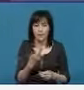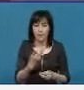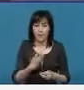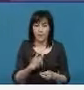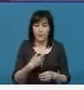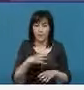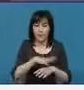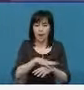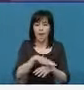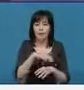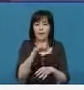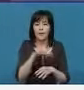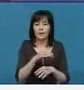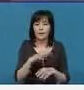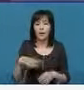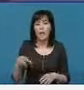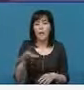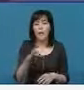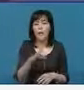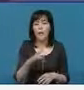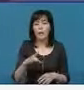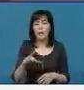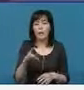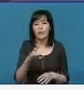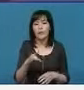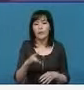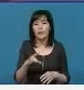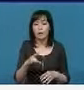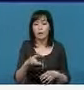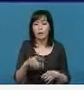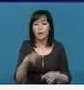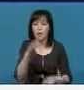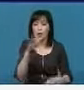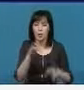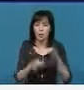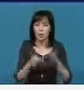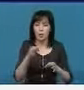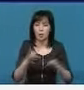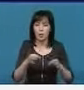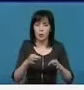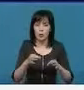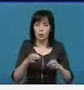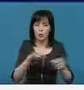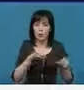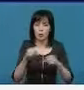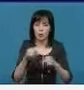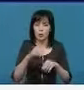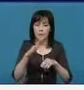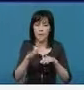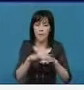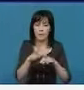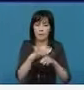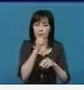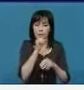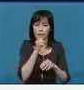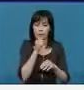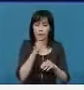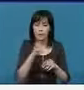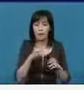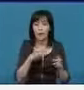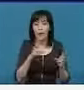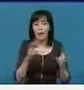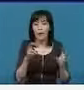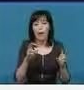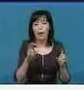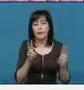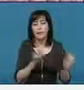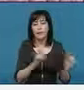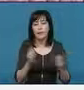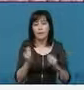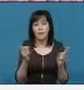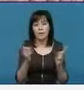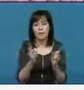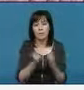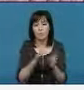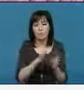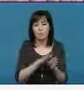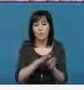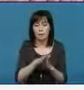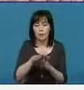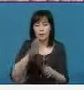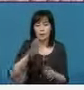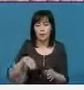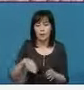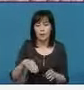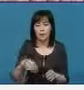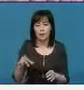Мақтарал ауданында орналасқан сот корпусы осы ардағым ардагерім атты кездесу ұйымдастырып отыр. Кездесу